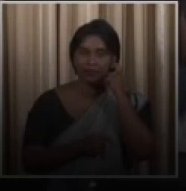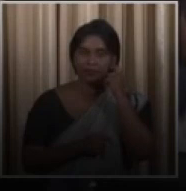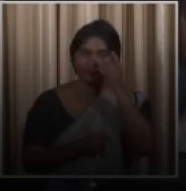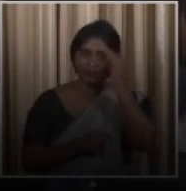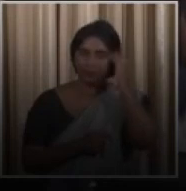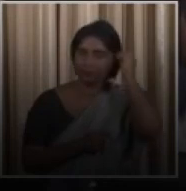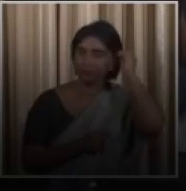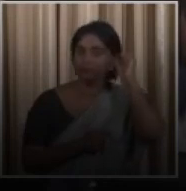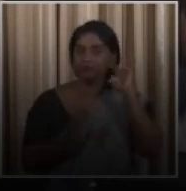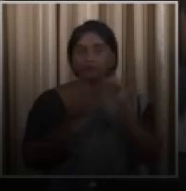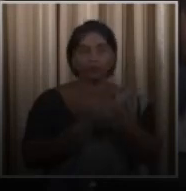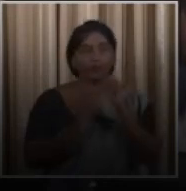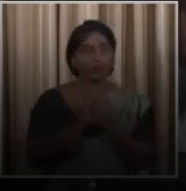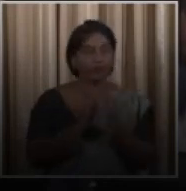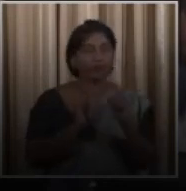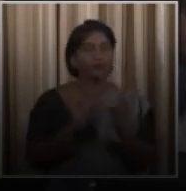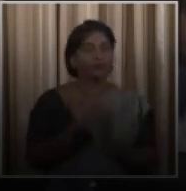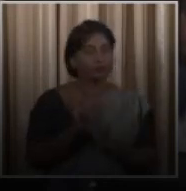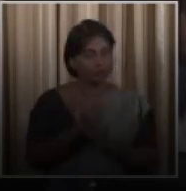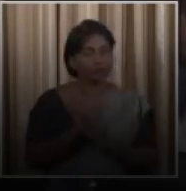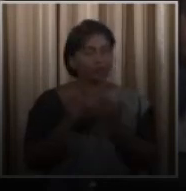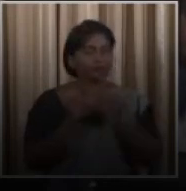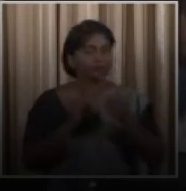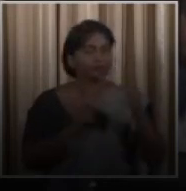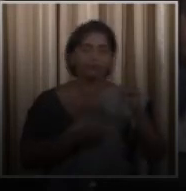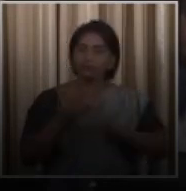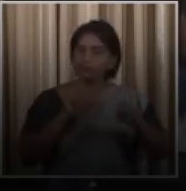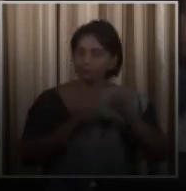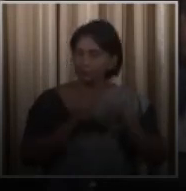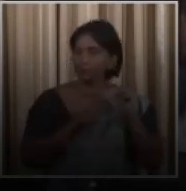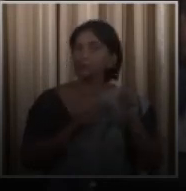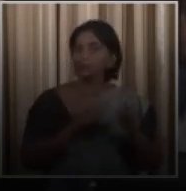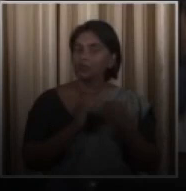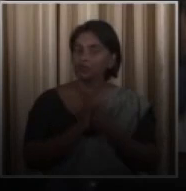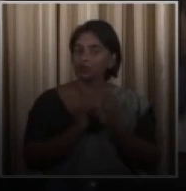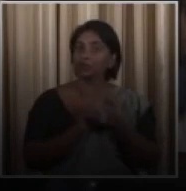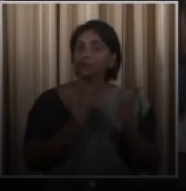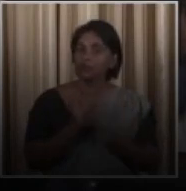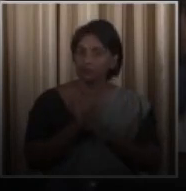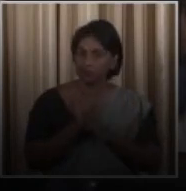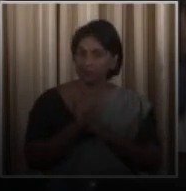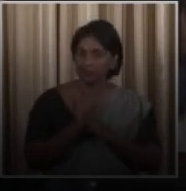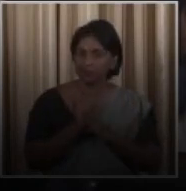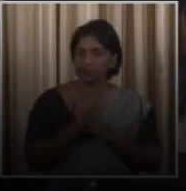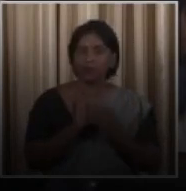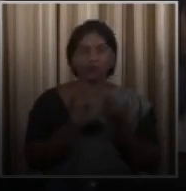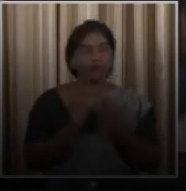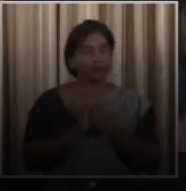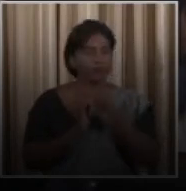පස්සේදී පාර්ලිමේන්තු කටයුතු පිළිබඳව කාරක සභාවේදී මේක දීර්ඝ වශයෙන් සාකච්ඡා කරා ගරු අග්‍රාමාත්‍යතුමාගේ සහ